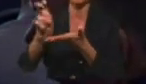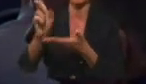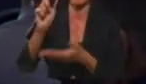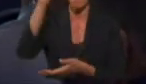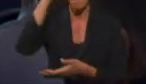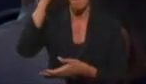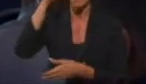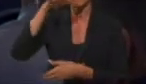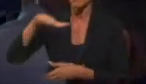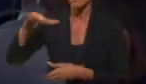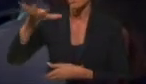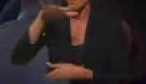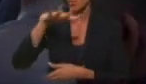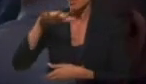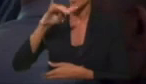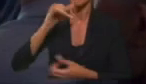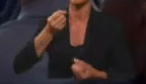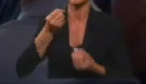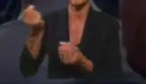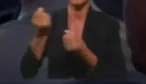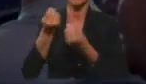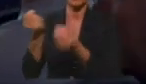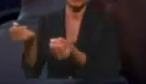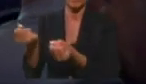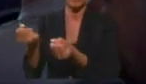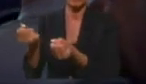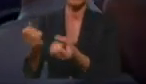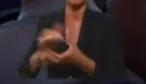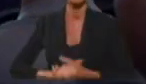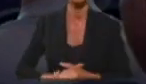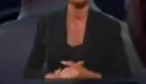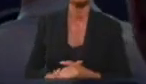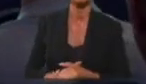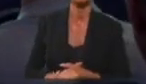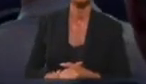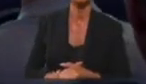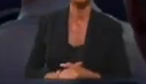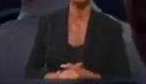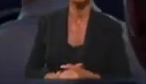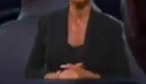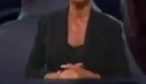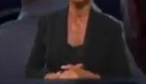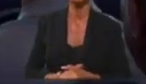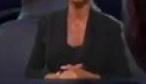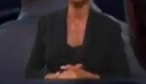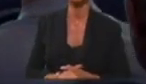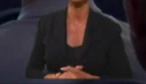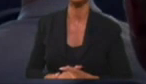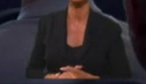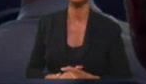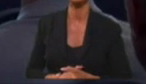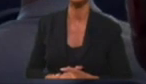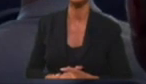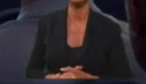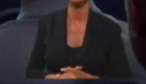społecznego, nie społecznego i transportowego również, bo jedno z drugim jest związane, dlatego też bez powodu się